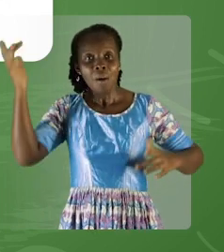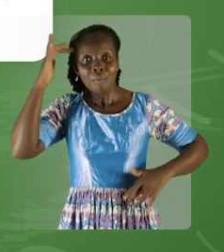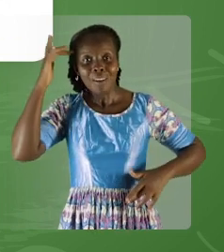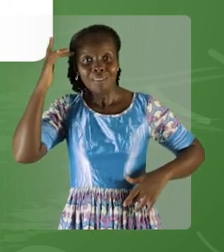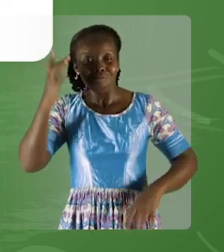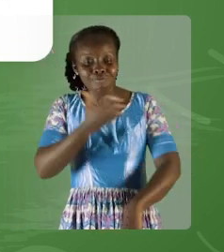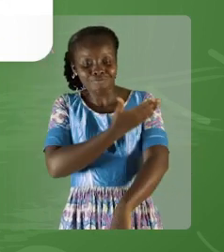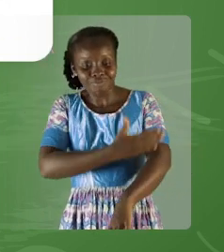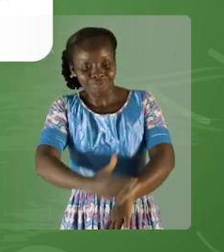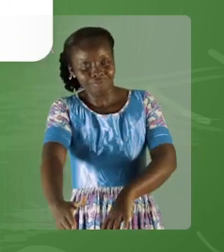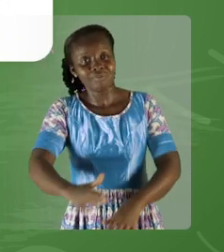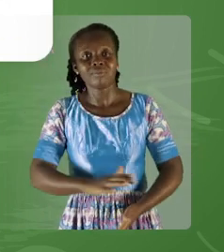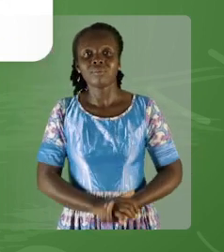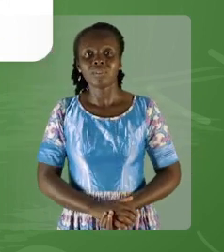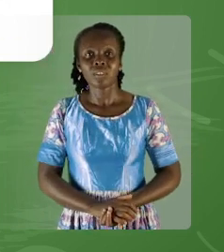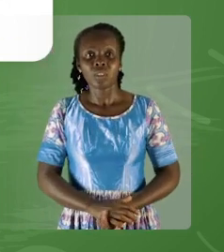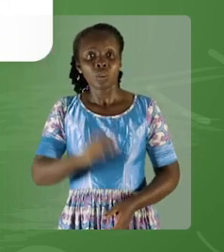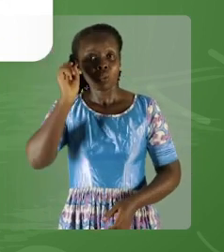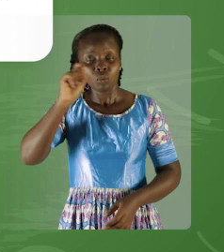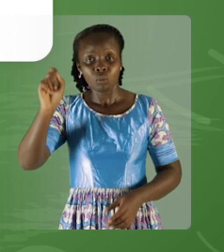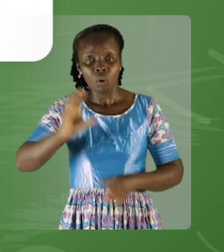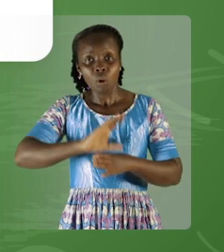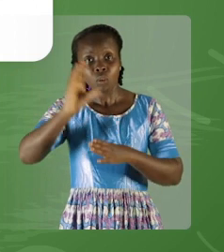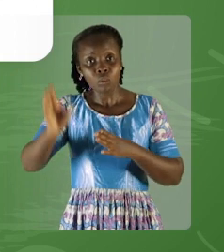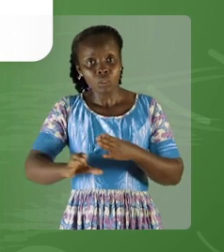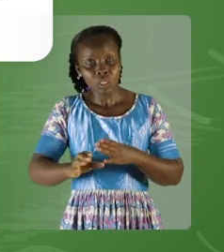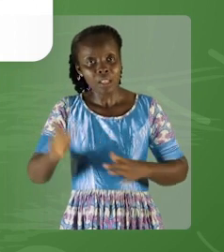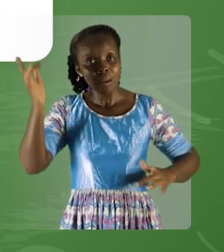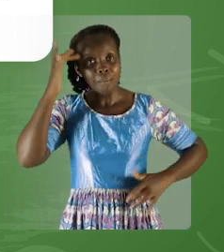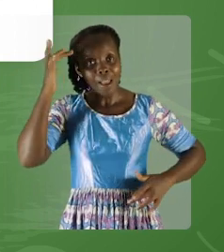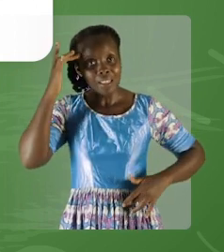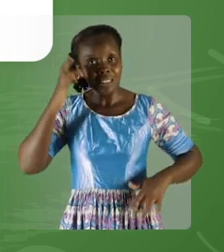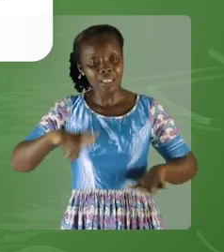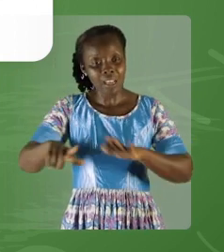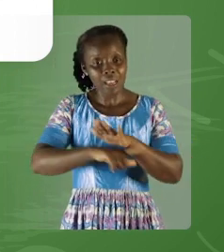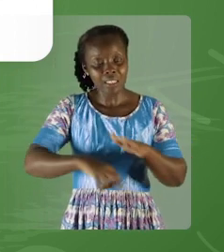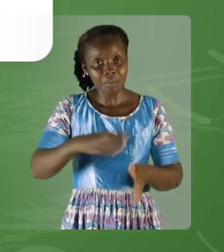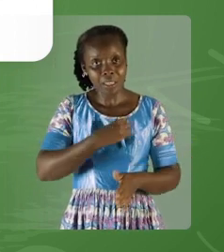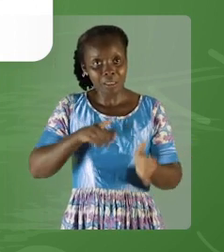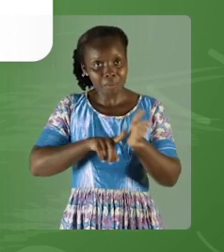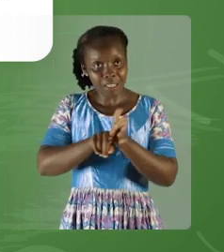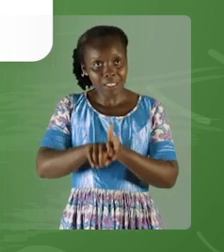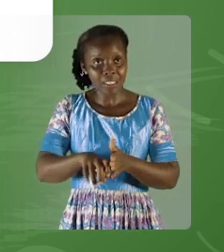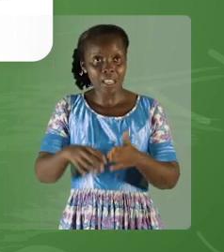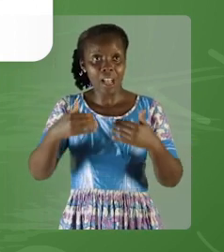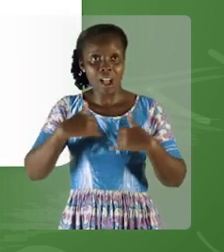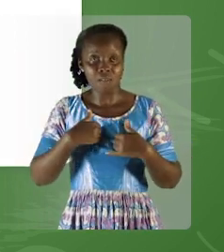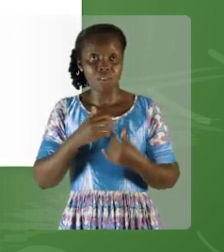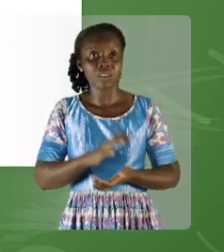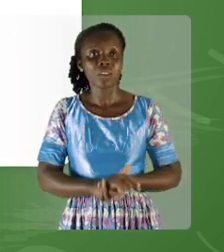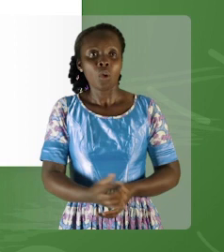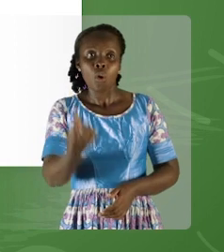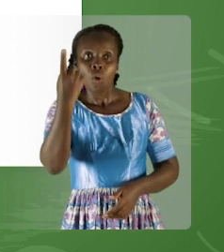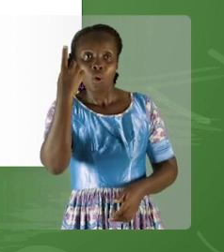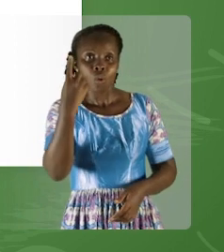dégradé. Donc, pour parler des conséquences des maladies endémiques et parasitaires, nous pouvons citer